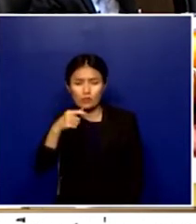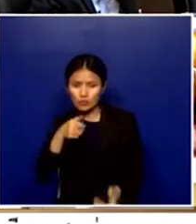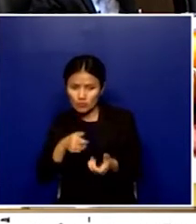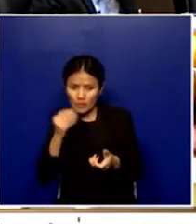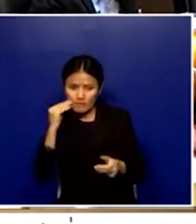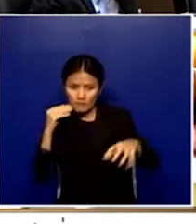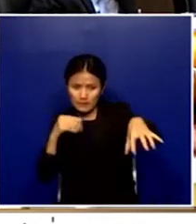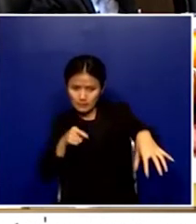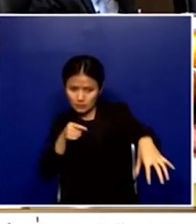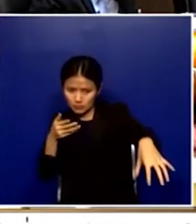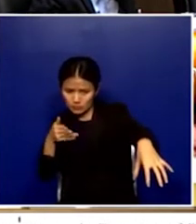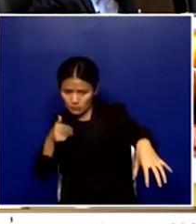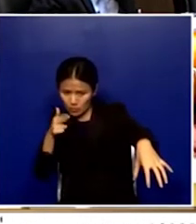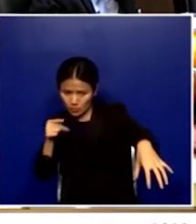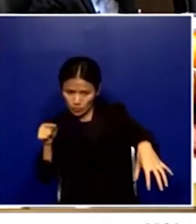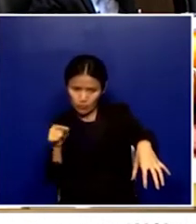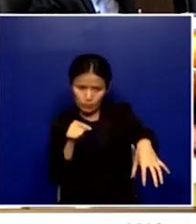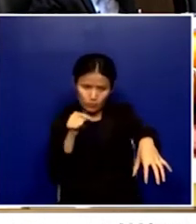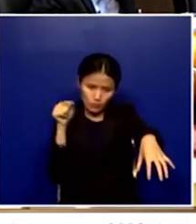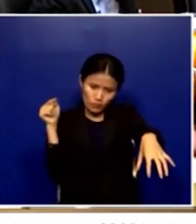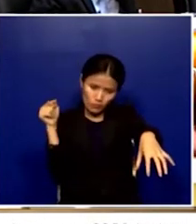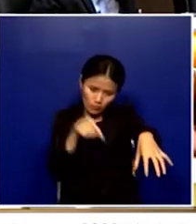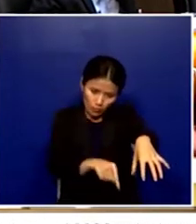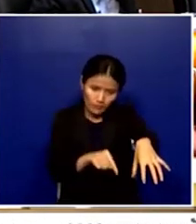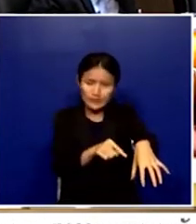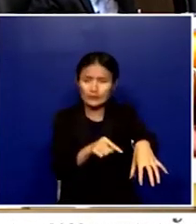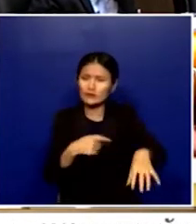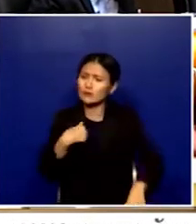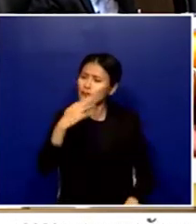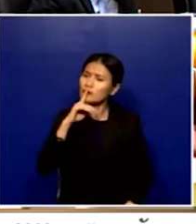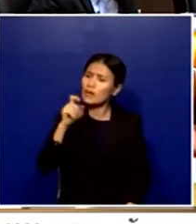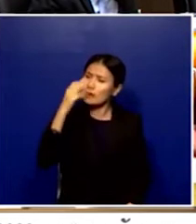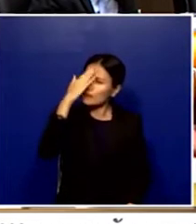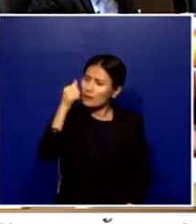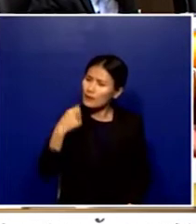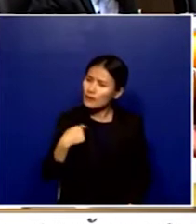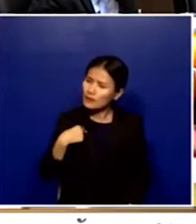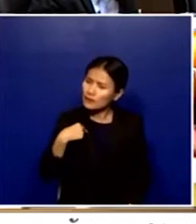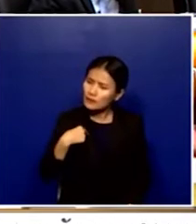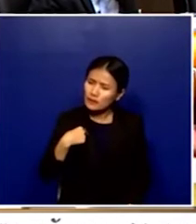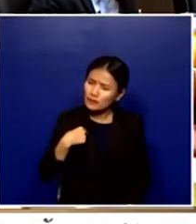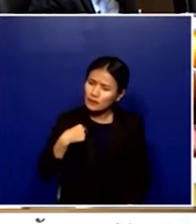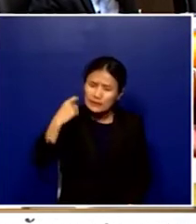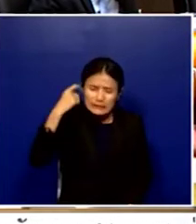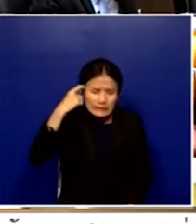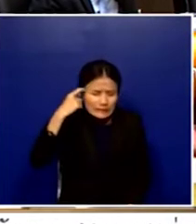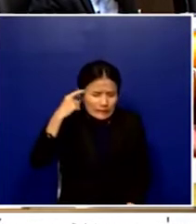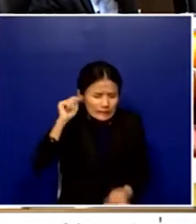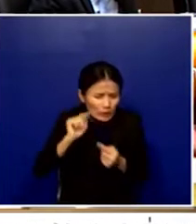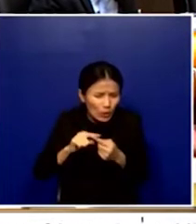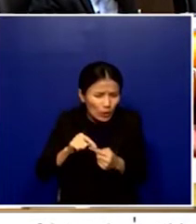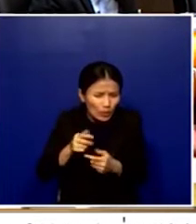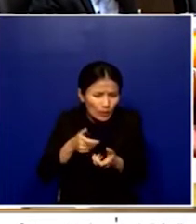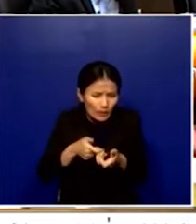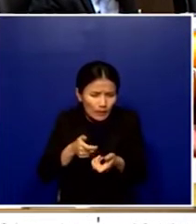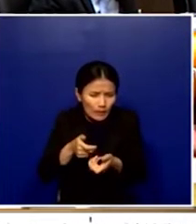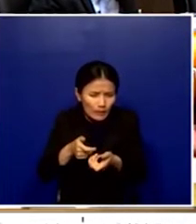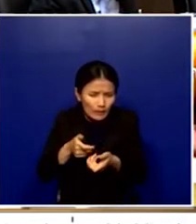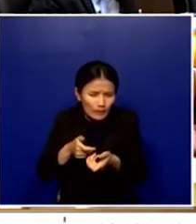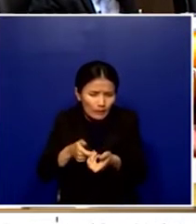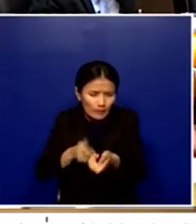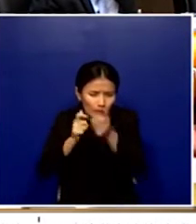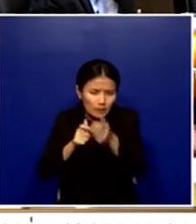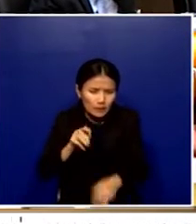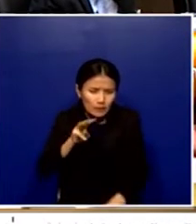ไมท่านถึงหมกมุนอยู่กับเรื่อง M79 จัเลยค่ะผู้นำบางคนเปลี่ยนสนาม